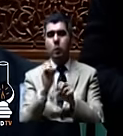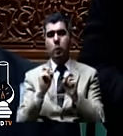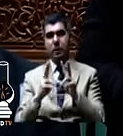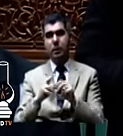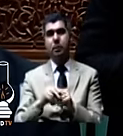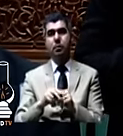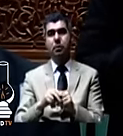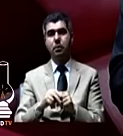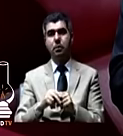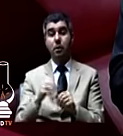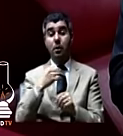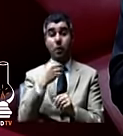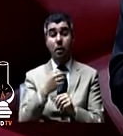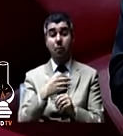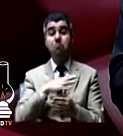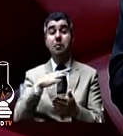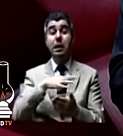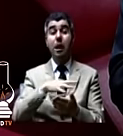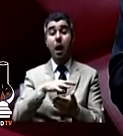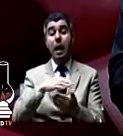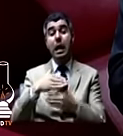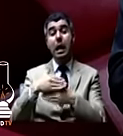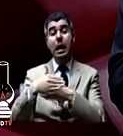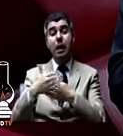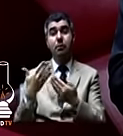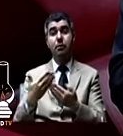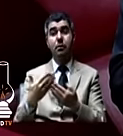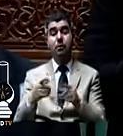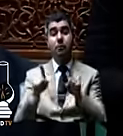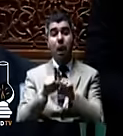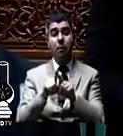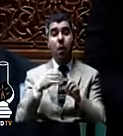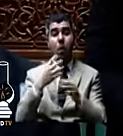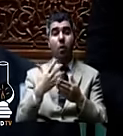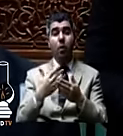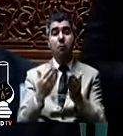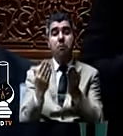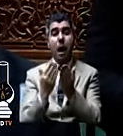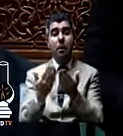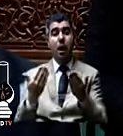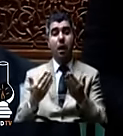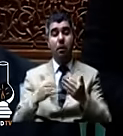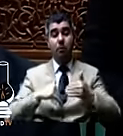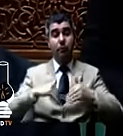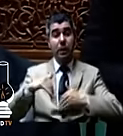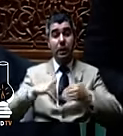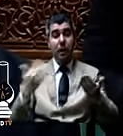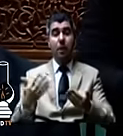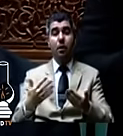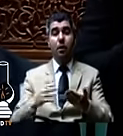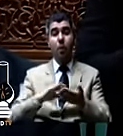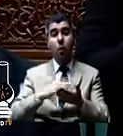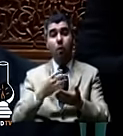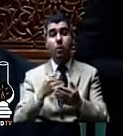المدينة بدون توجهات، بدون مرافق، بدون بنية تحتية، يعني